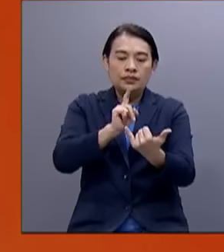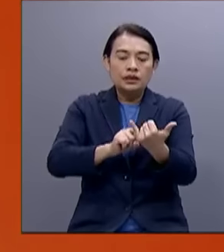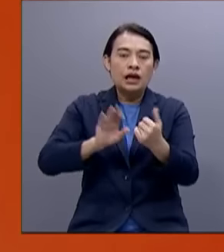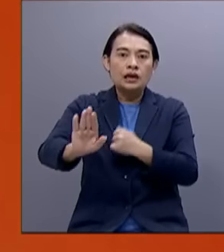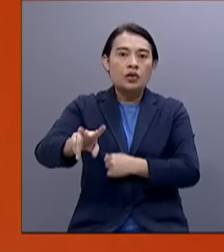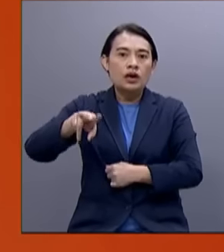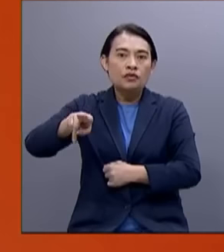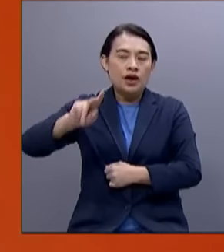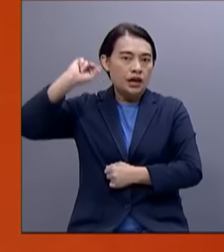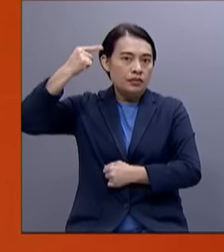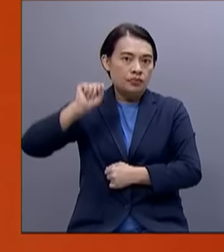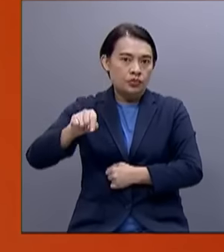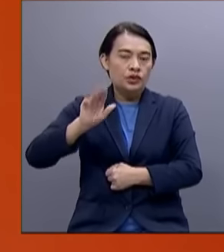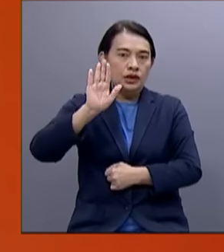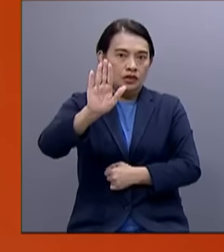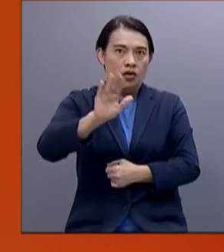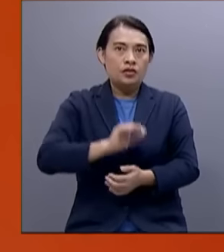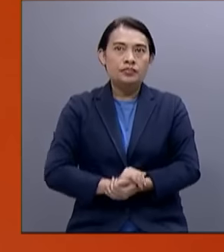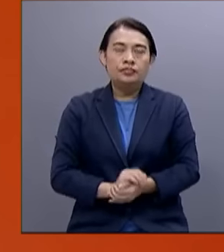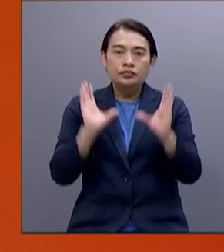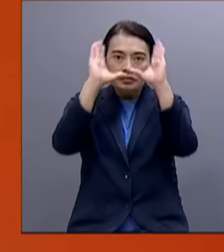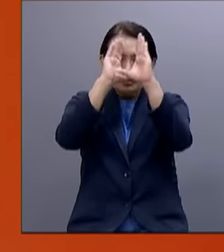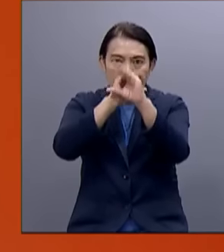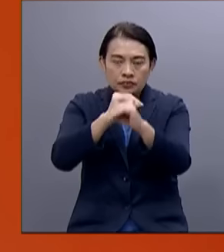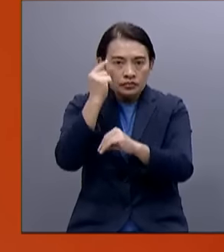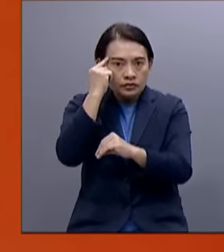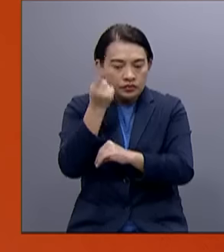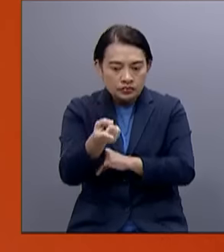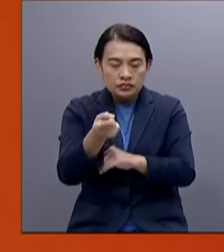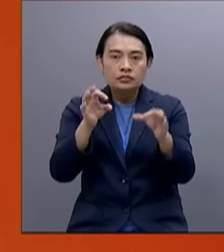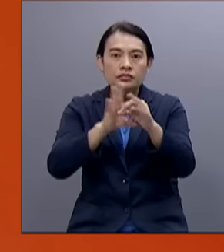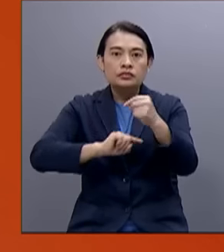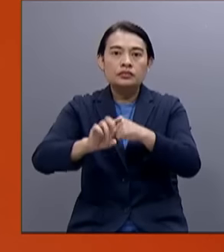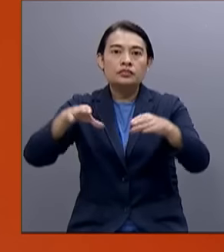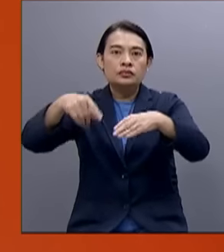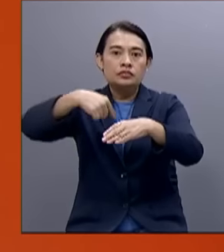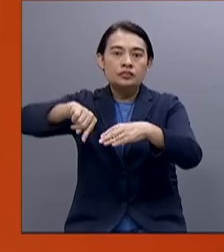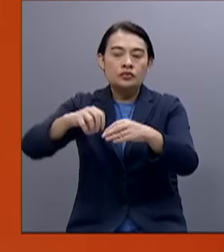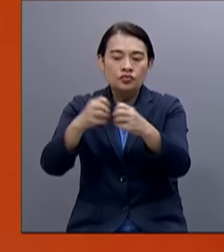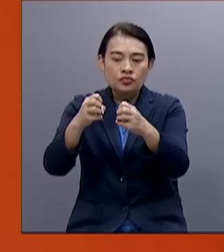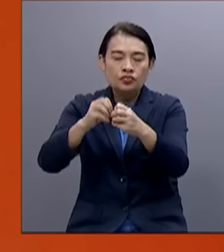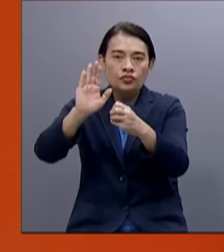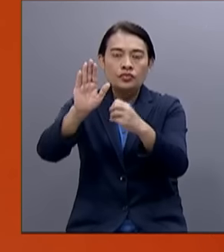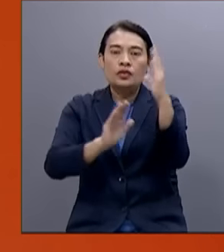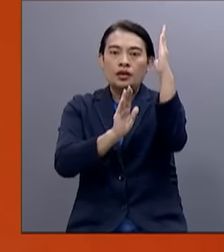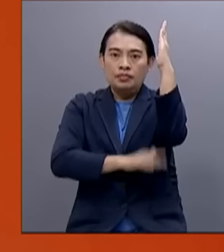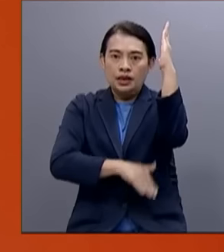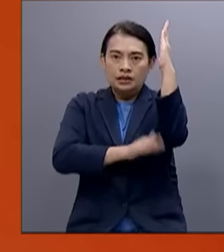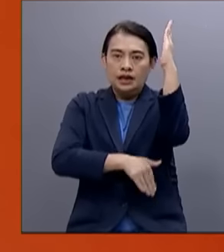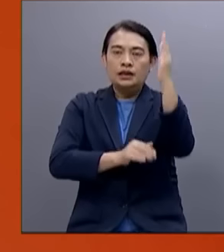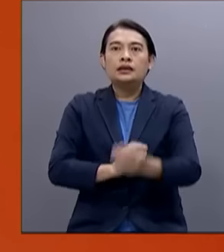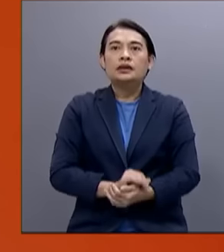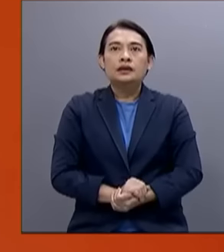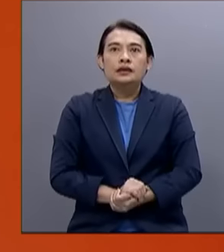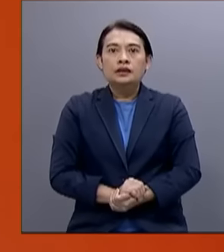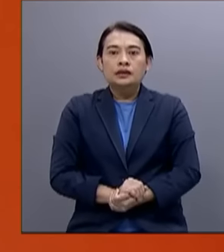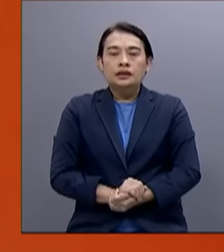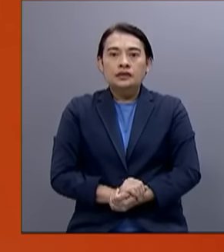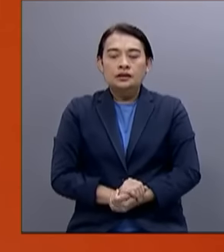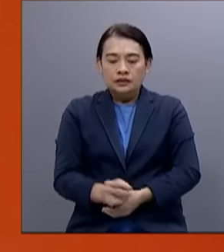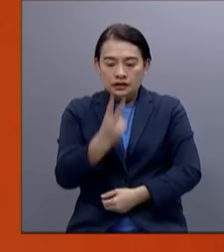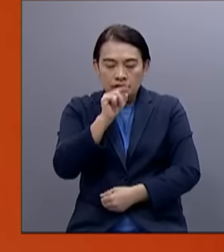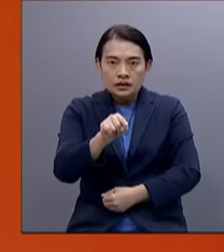ตุการณ์นี้ก็เกิดขึ้นเมื่อคืนนี้เจ้าหน้าที่ก็ตั้งประเด็นเรื่องของการกระทำของกลุ่มความไม่สงบในพื้นที่ภาคใต้แต่ขณะเดียวกันก็ยังไม่ตัดประเ